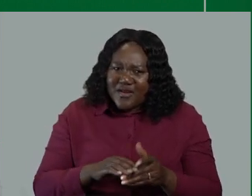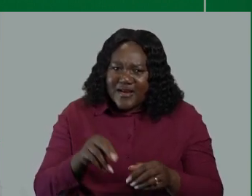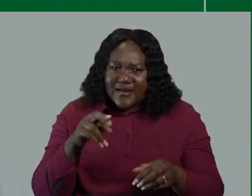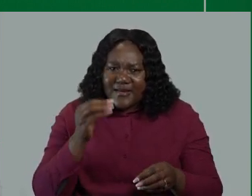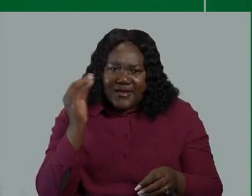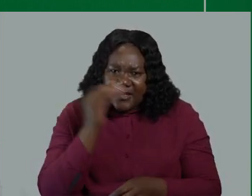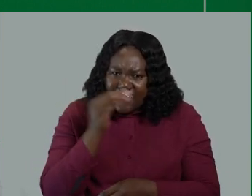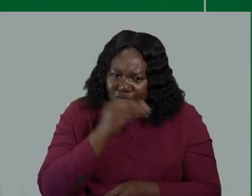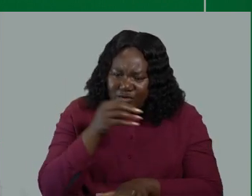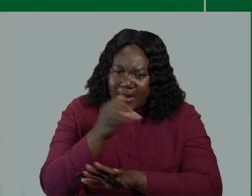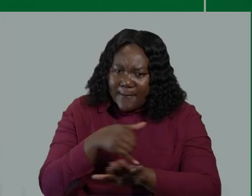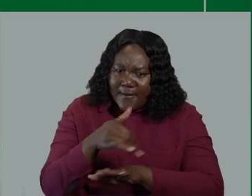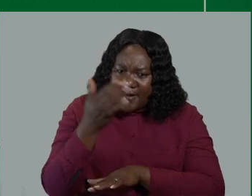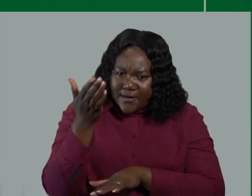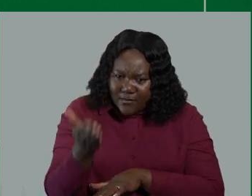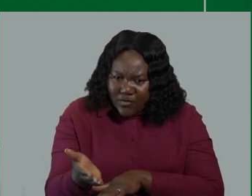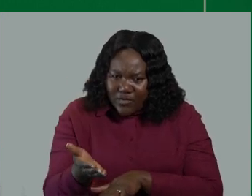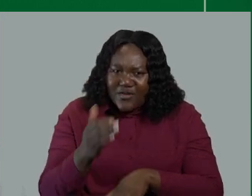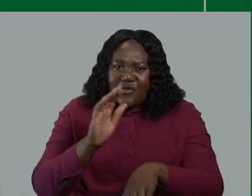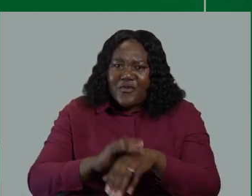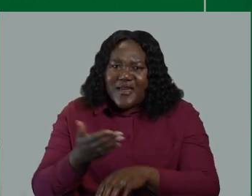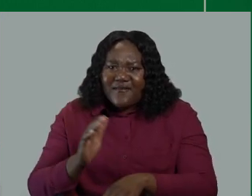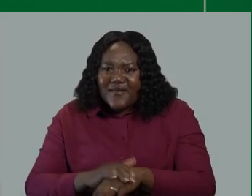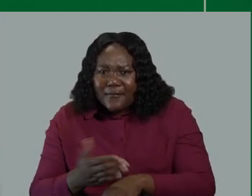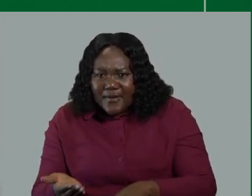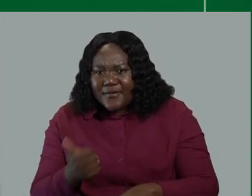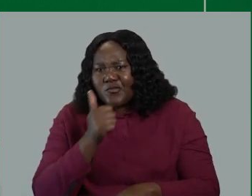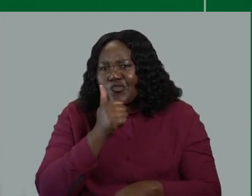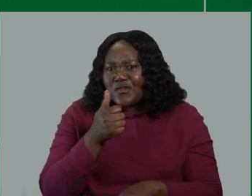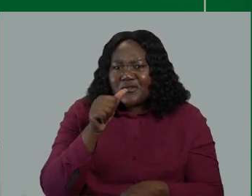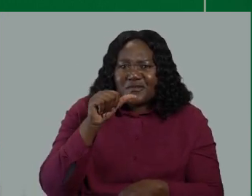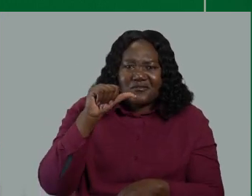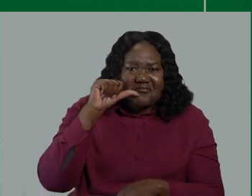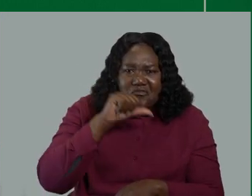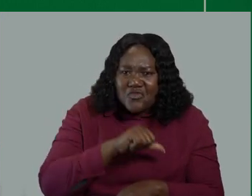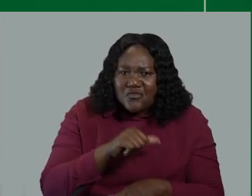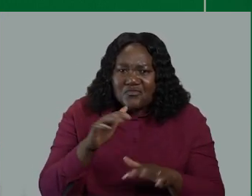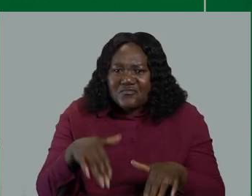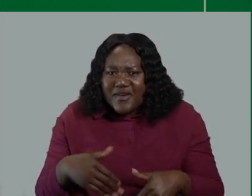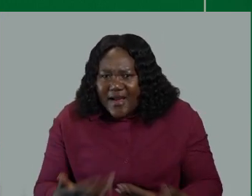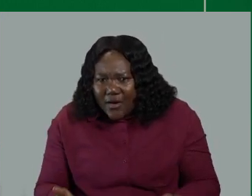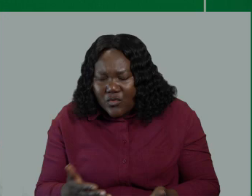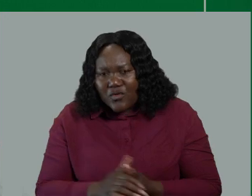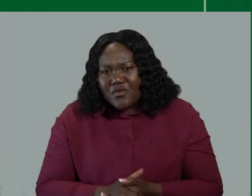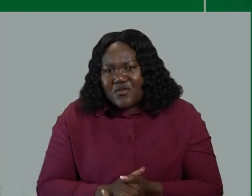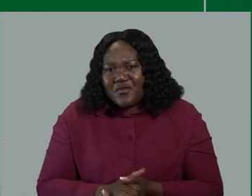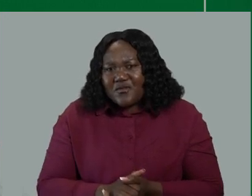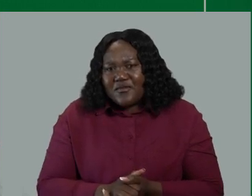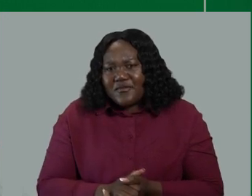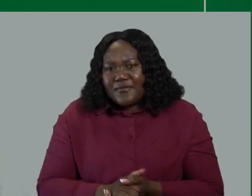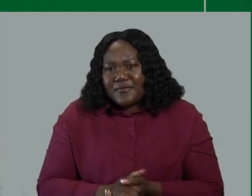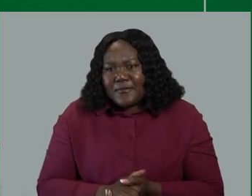ishewe kombinga yiikulya mehala moka kutya oyali naana ngiini. Pamwe yali iiwanawa nenge